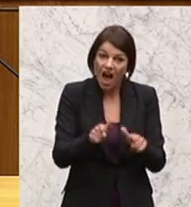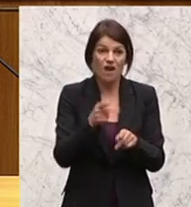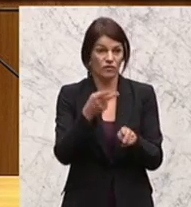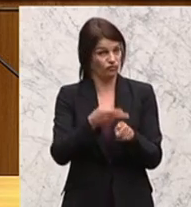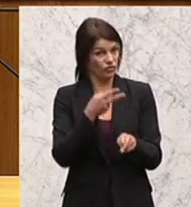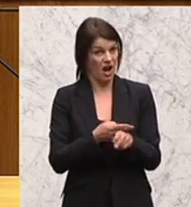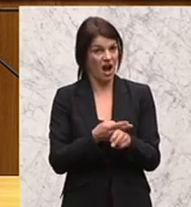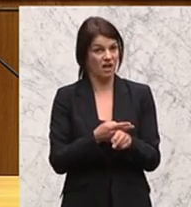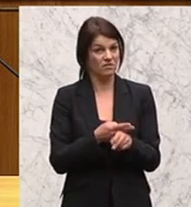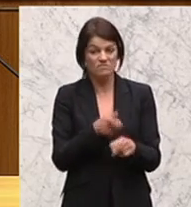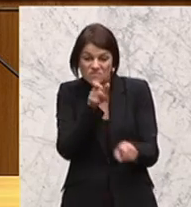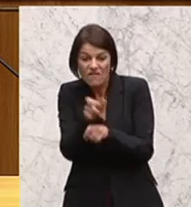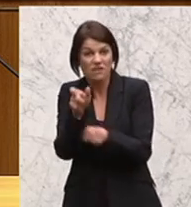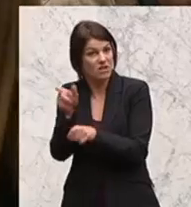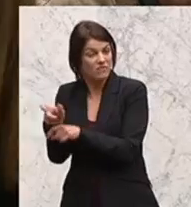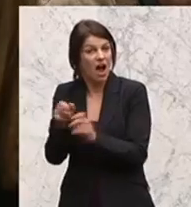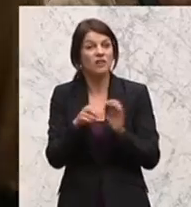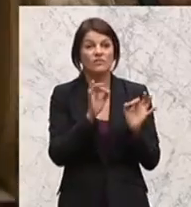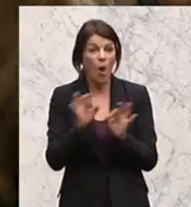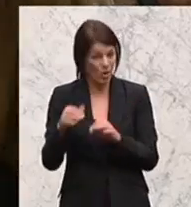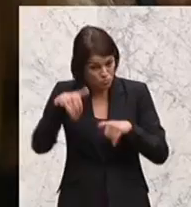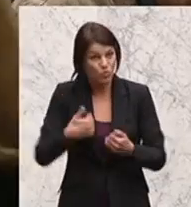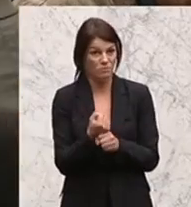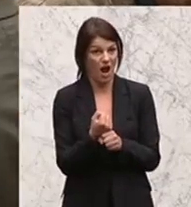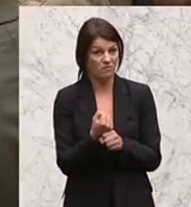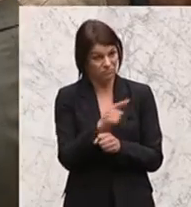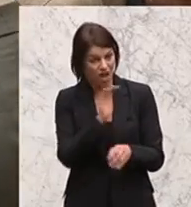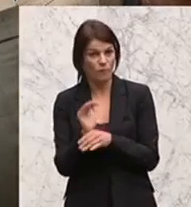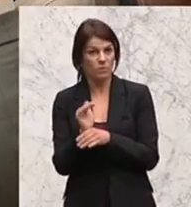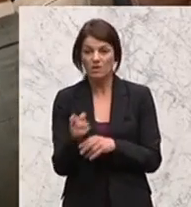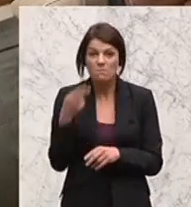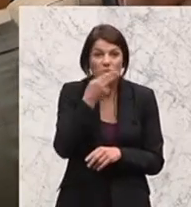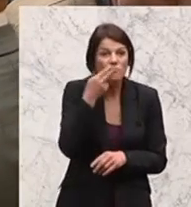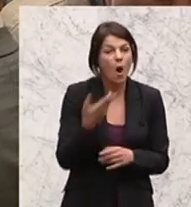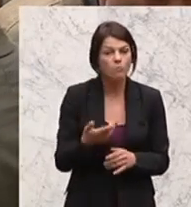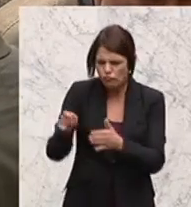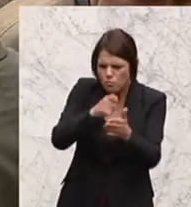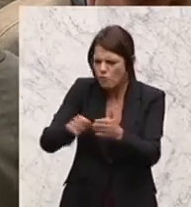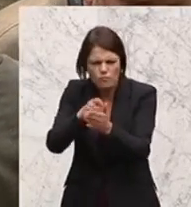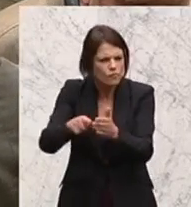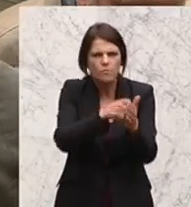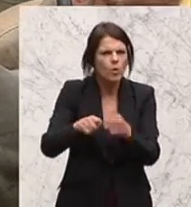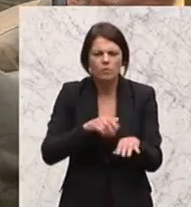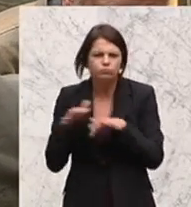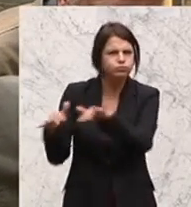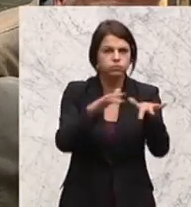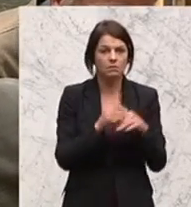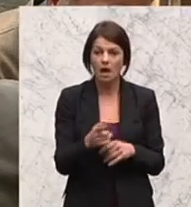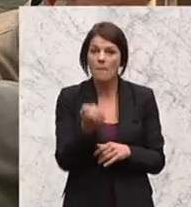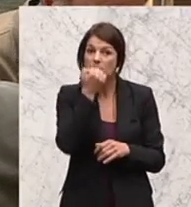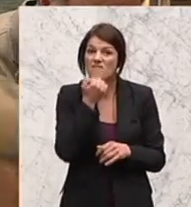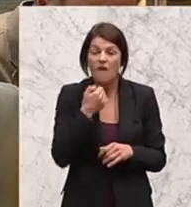überhaupt Zwangsverordnungen festzulegen, Bevormundung, Verbotsexzesse in das